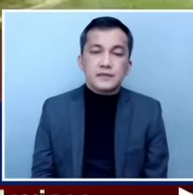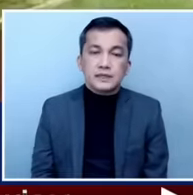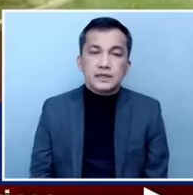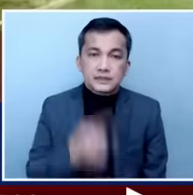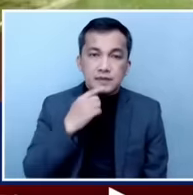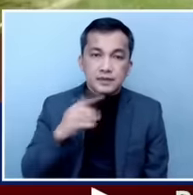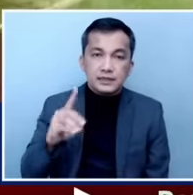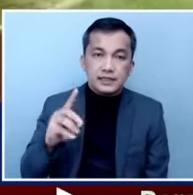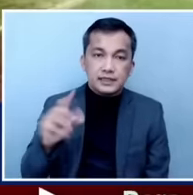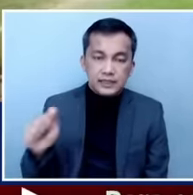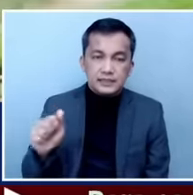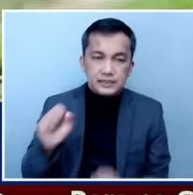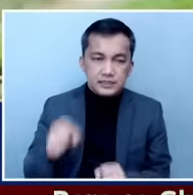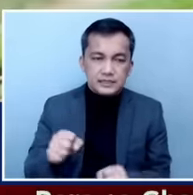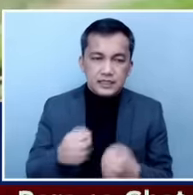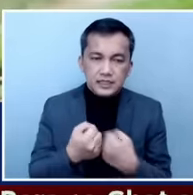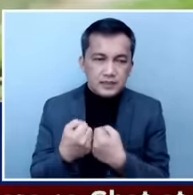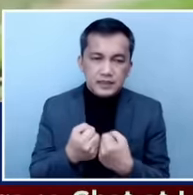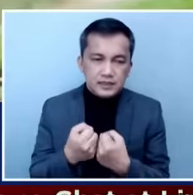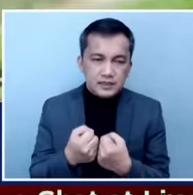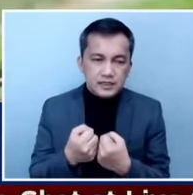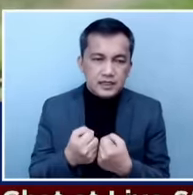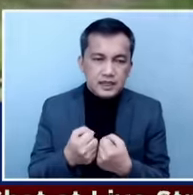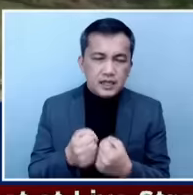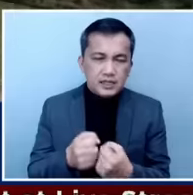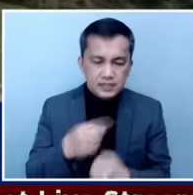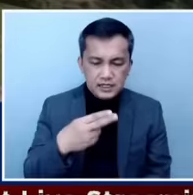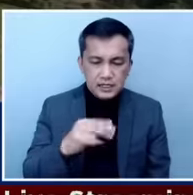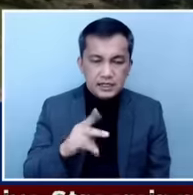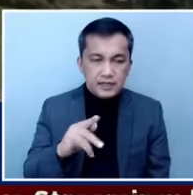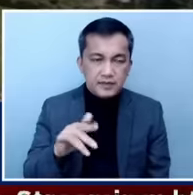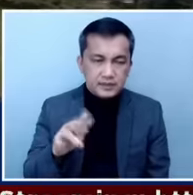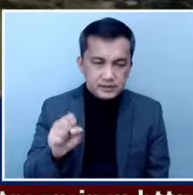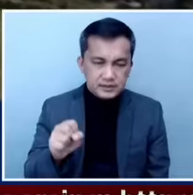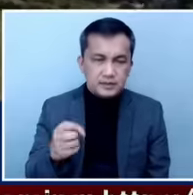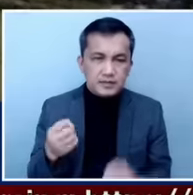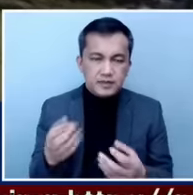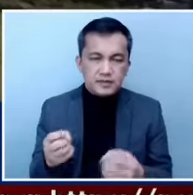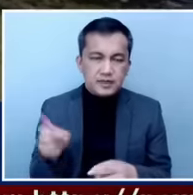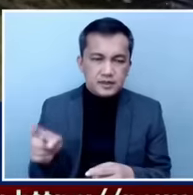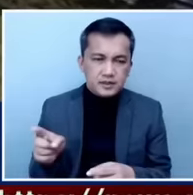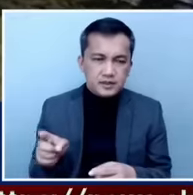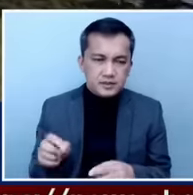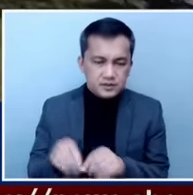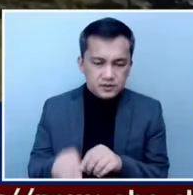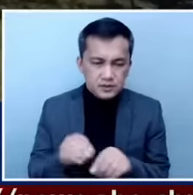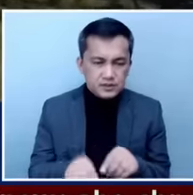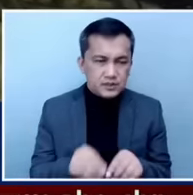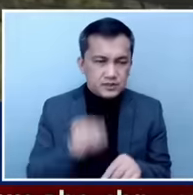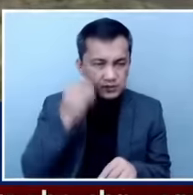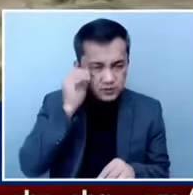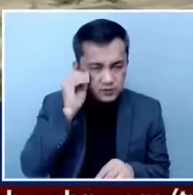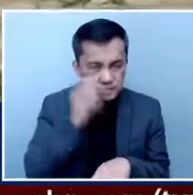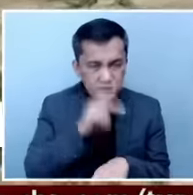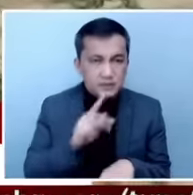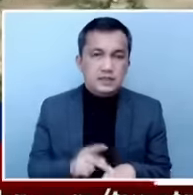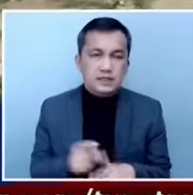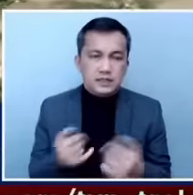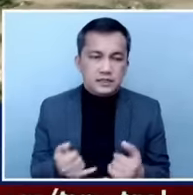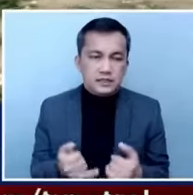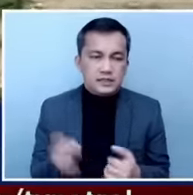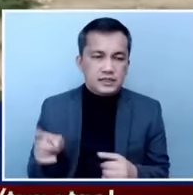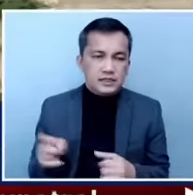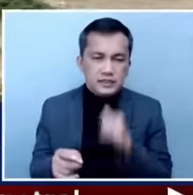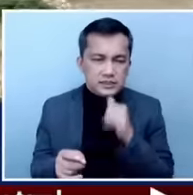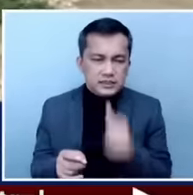Agriculture, kayang labanan ang pag-atake ng harabas. Marami din umano ang nagtanim ng sibuyas sa bansa ngayon, kaya hindi